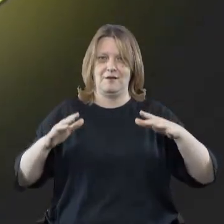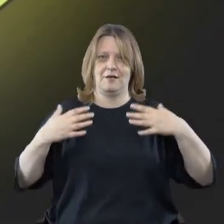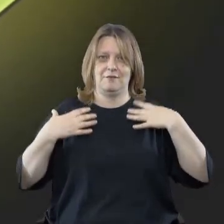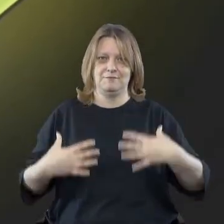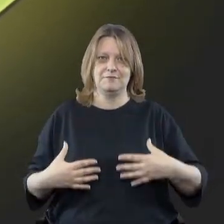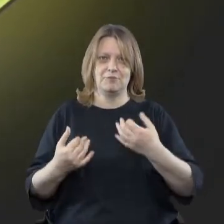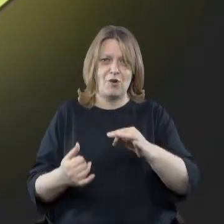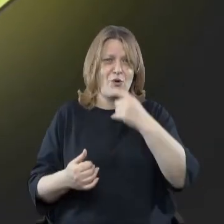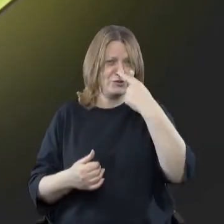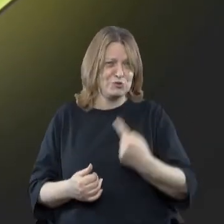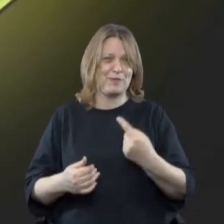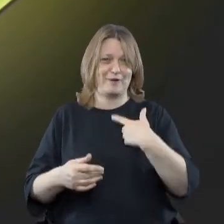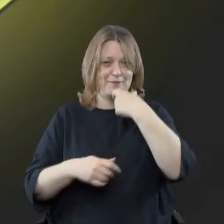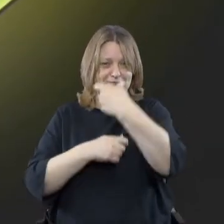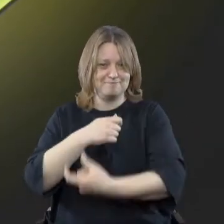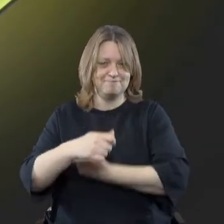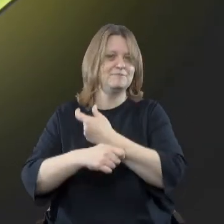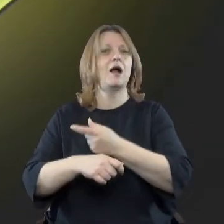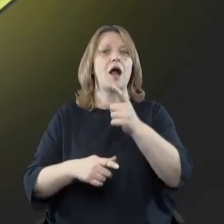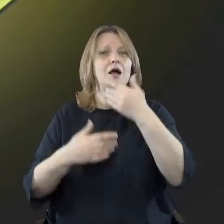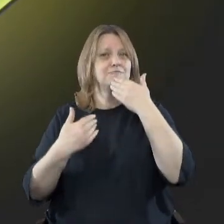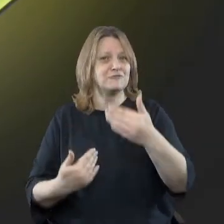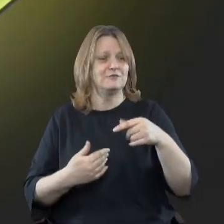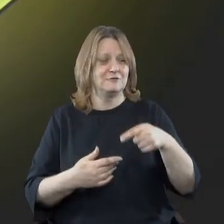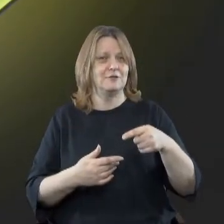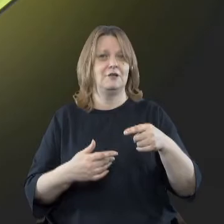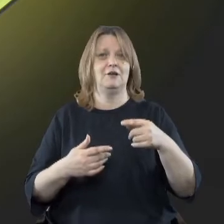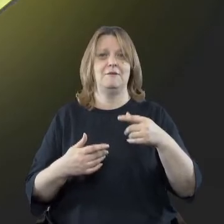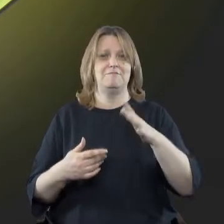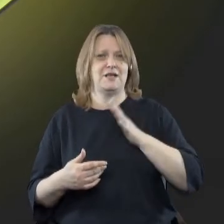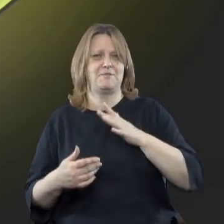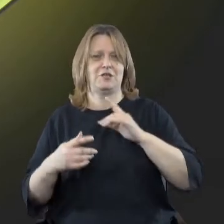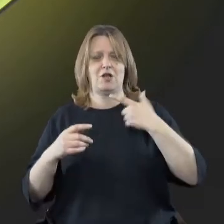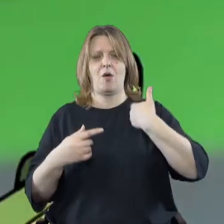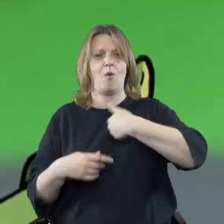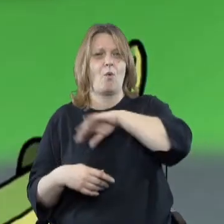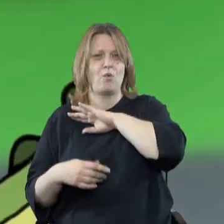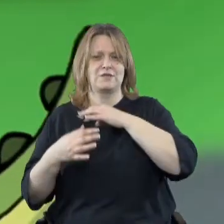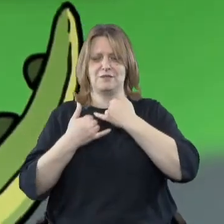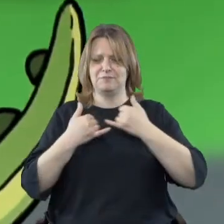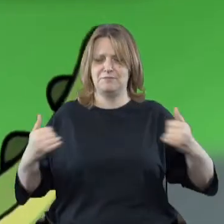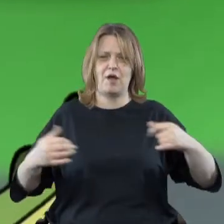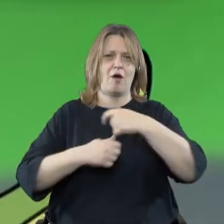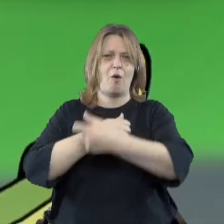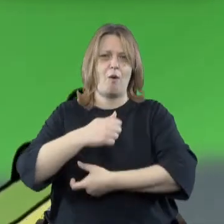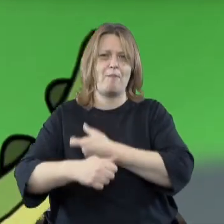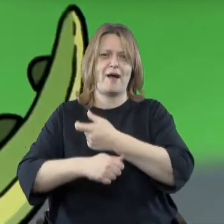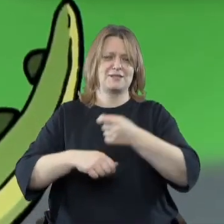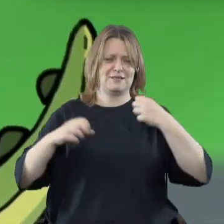odblaski są super, a do tego dzięki nim jesteśmy bezpieczni. Chusty, kamizelki odblaskowe, opaski, im więcej tym